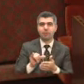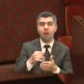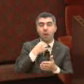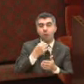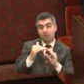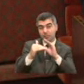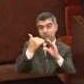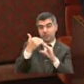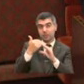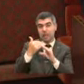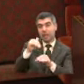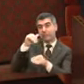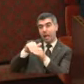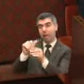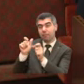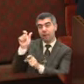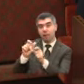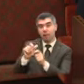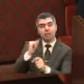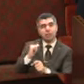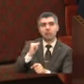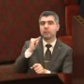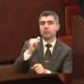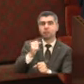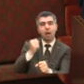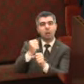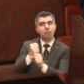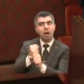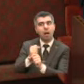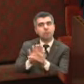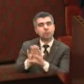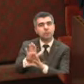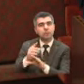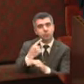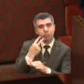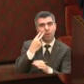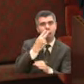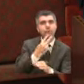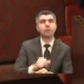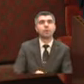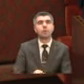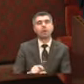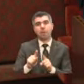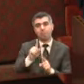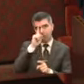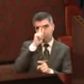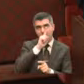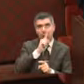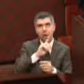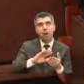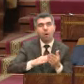السادة المنتخبين مباشرة تنديروا فيها تحقيق. على كل حال، هذه مراكز تشييد السيارات في الأيام القليلة القادمة